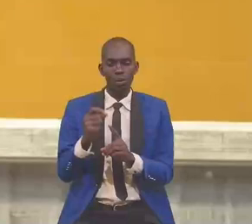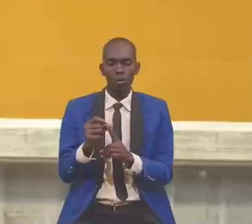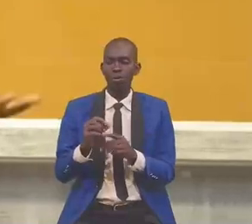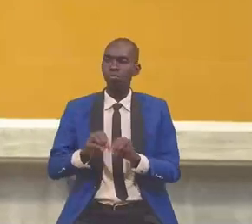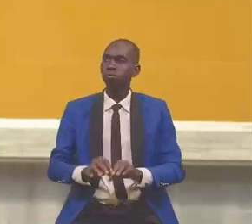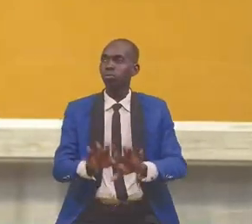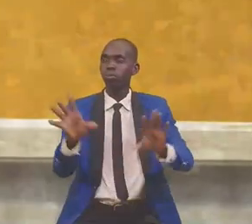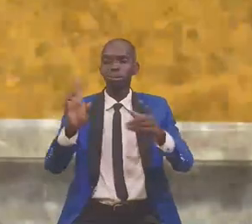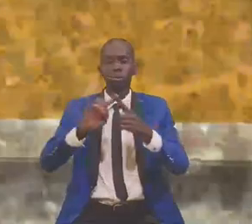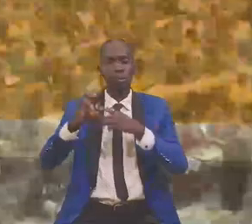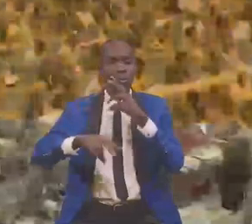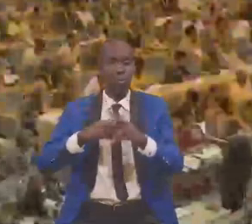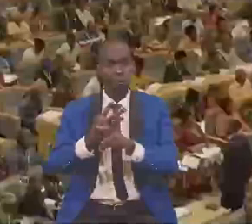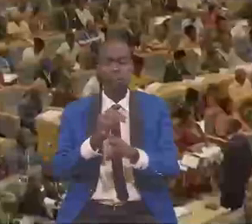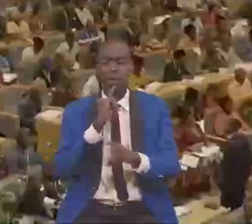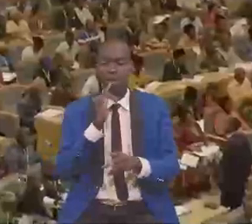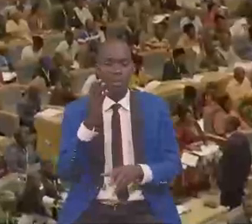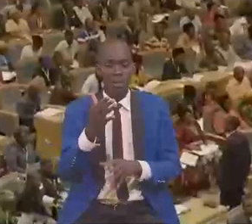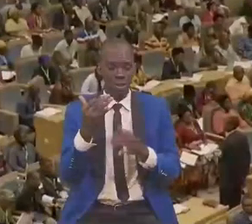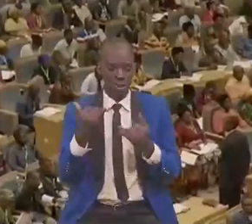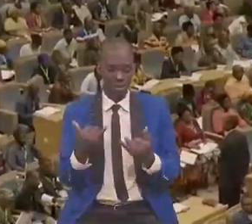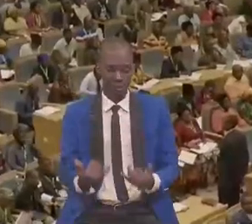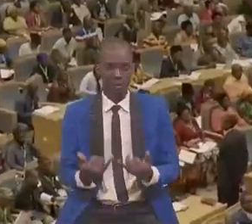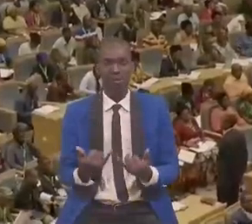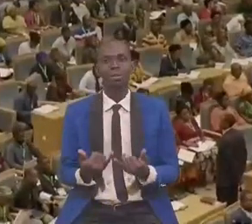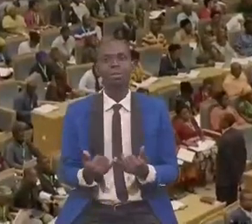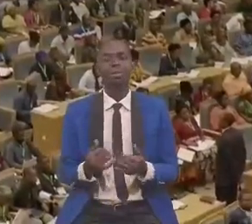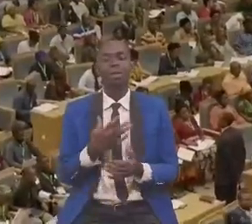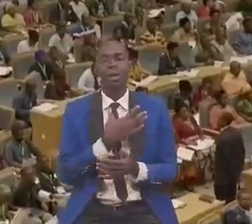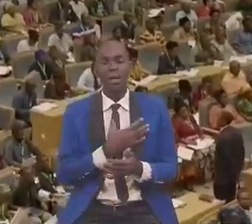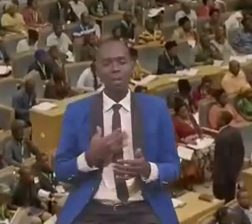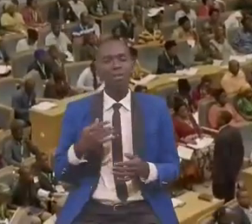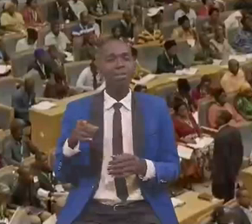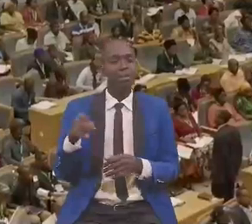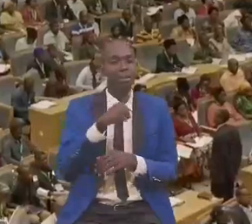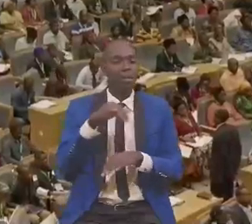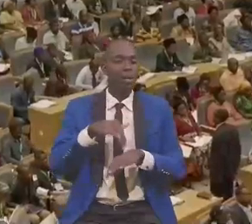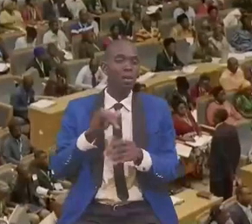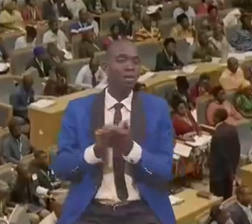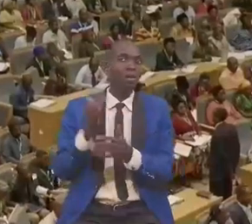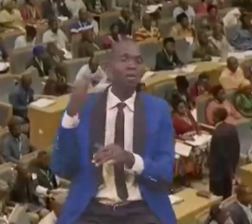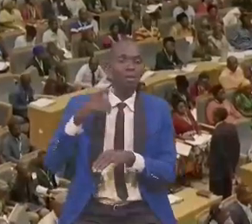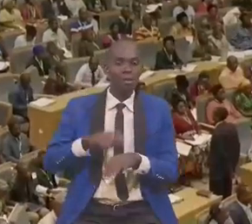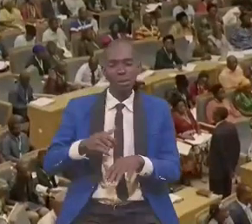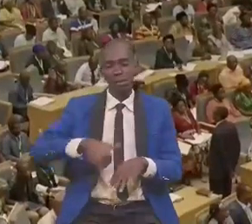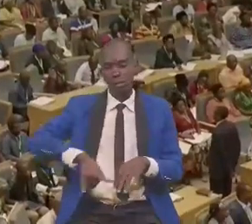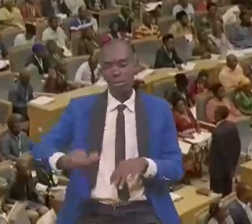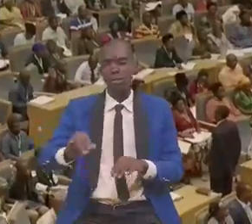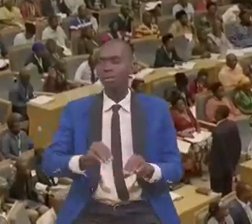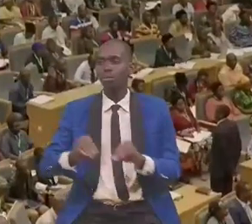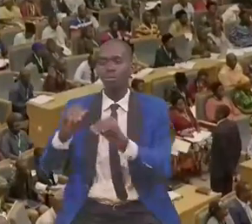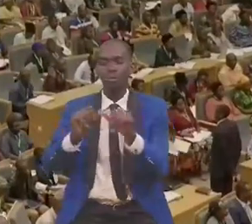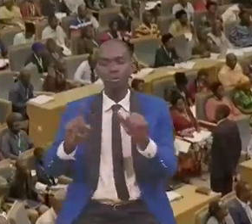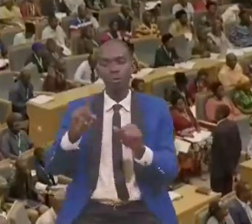entier, tout est disponible aujourd'hui. S'ils ont fait ce qu'ils ont fait en leur temps, et ils ont répandu la foi, ils ont prêché la foi,